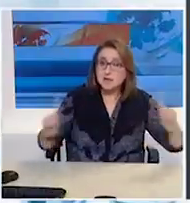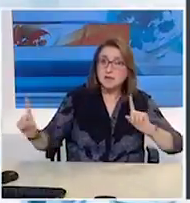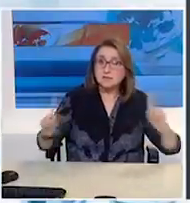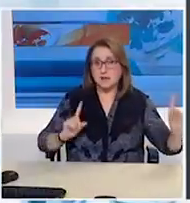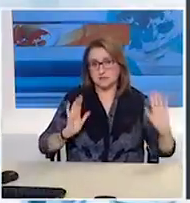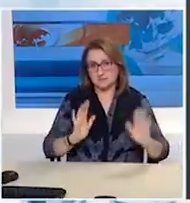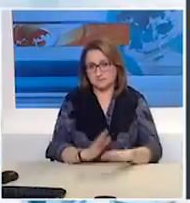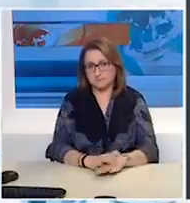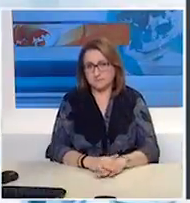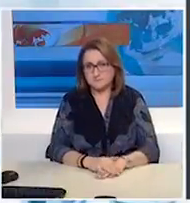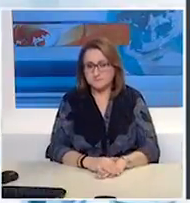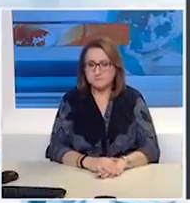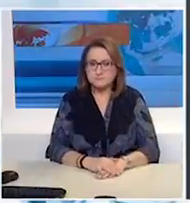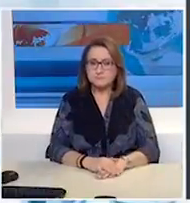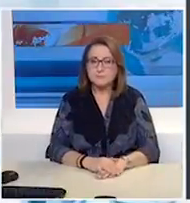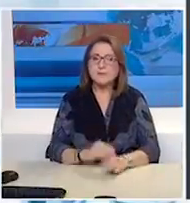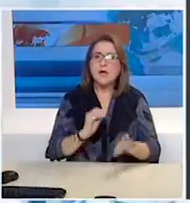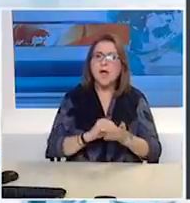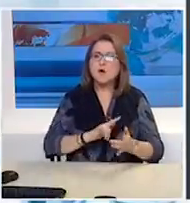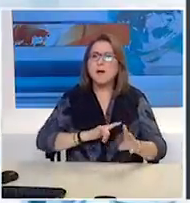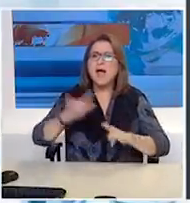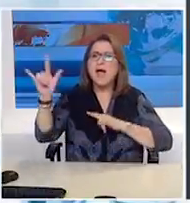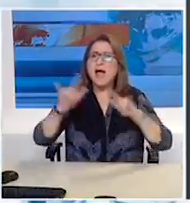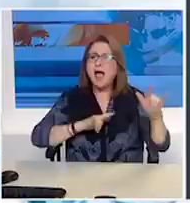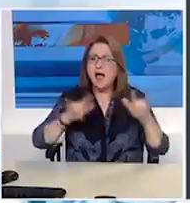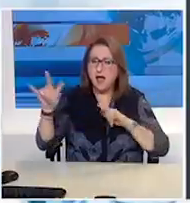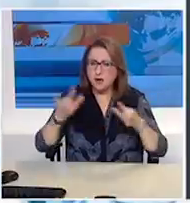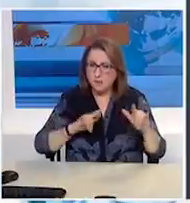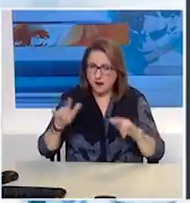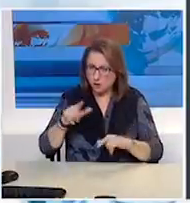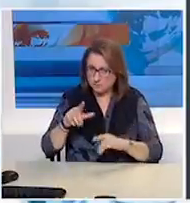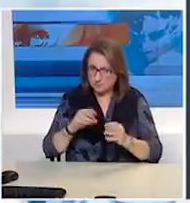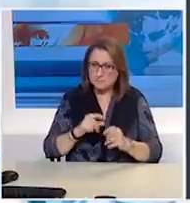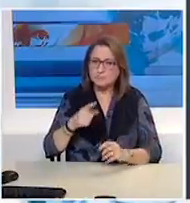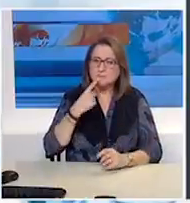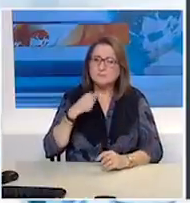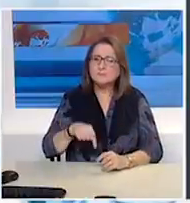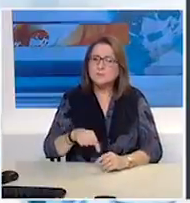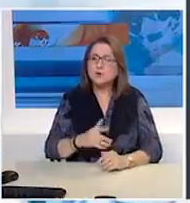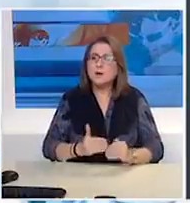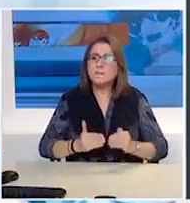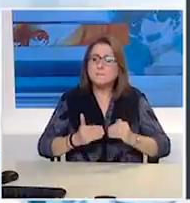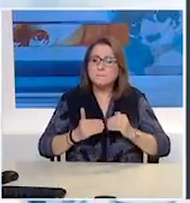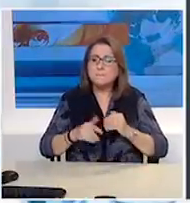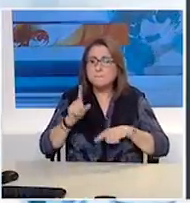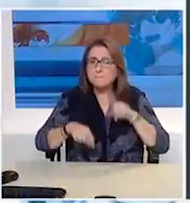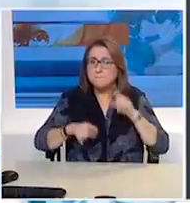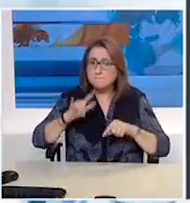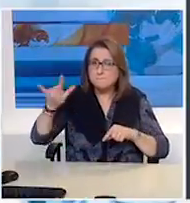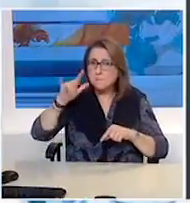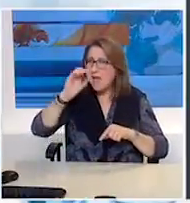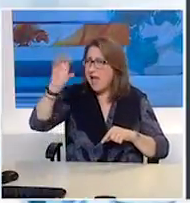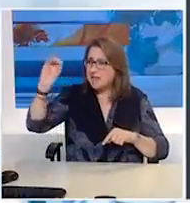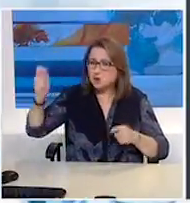σχέση με τις αεροπορικές πτήσεις, νέες NOTAMs που περιλαμβάνουν την παράταση της απαγόρευσης πτήσεων για συγκεκριμένους προορισμούς στο